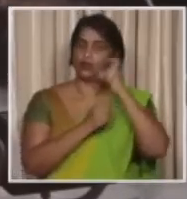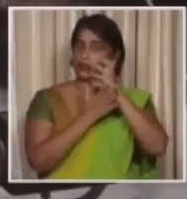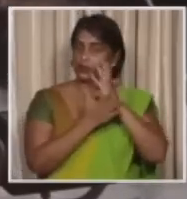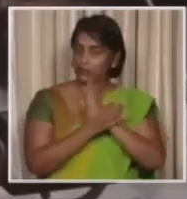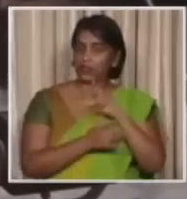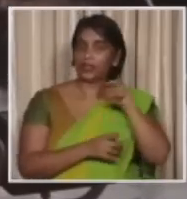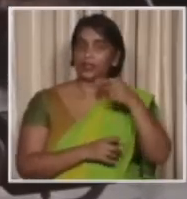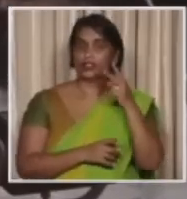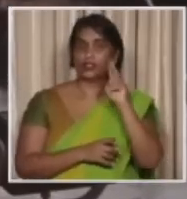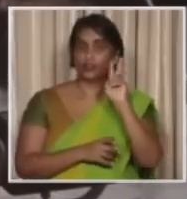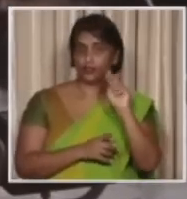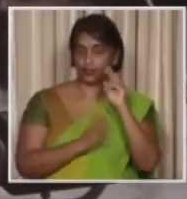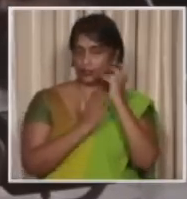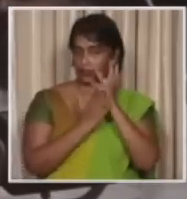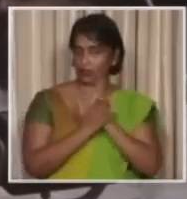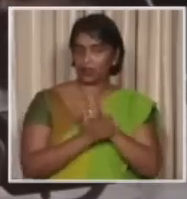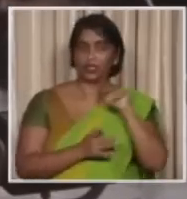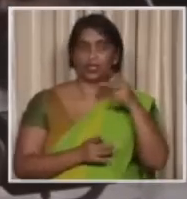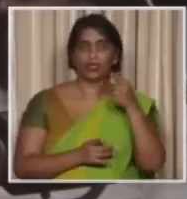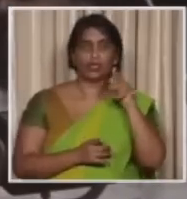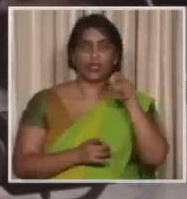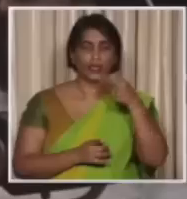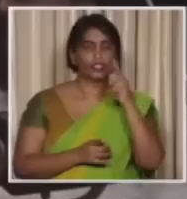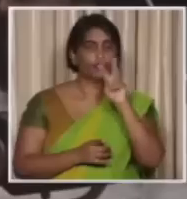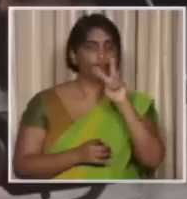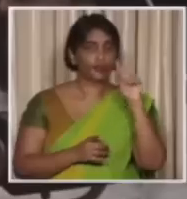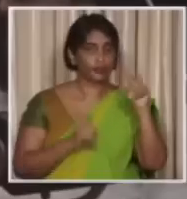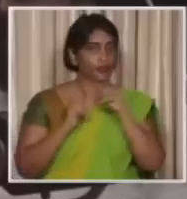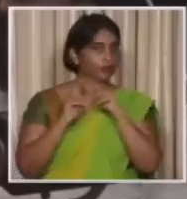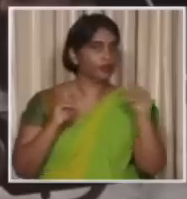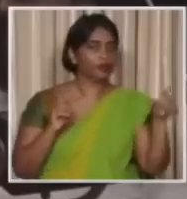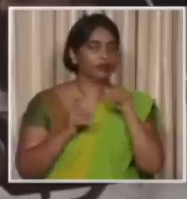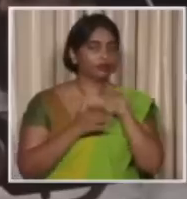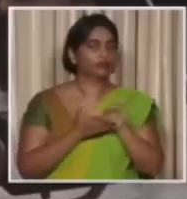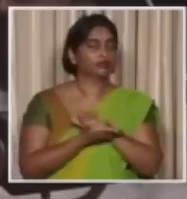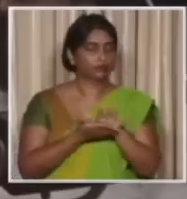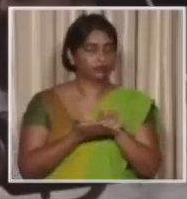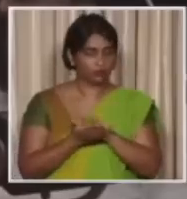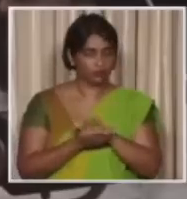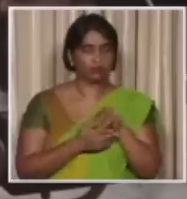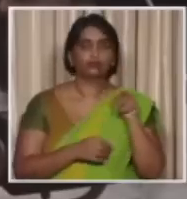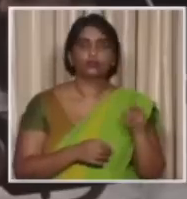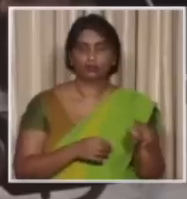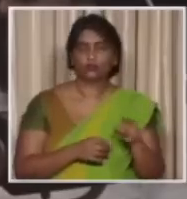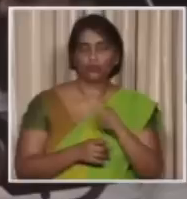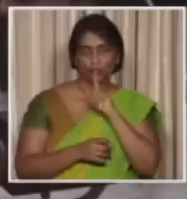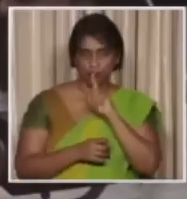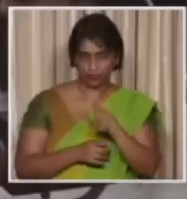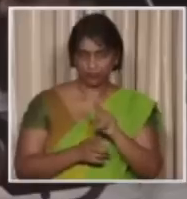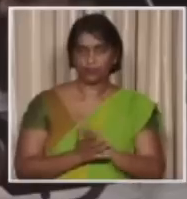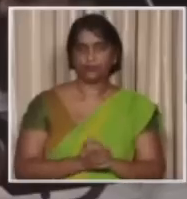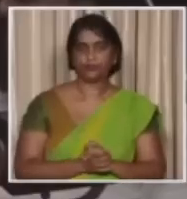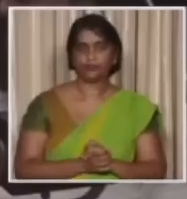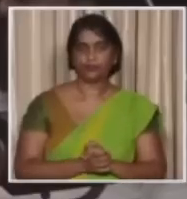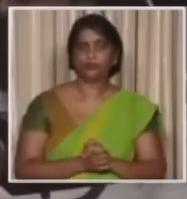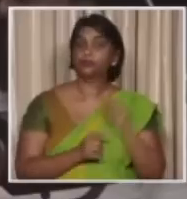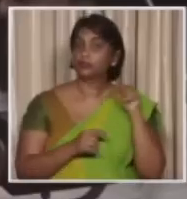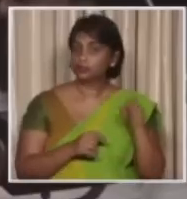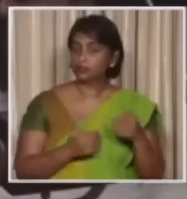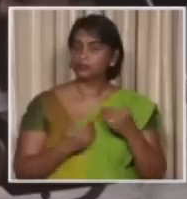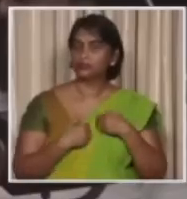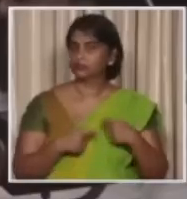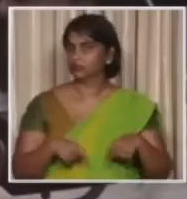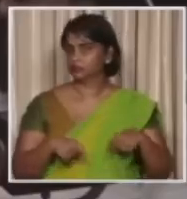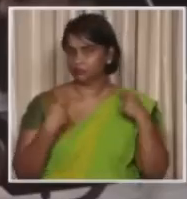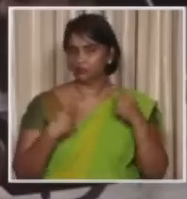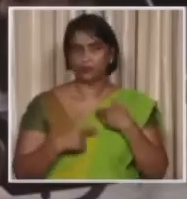ව්‍යවස්ථාවේ 120 වන වගන්තියේ සිට 122 වන වගන්තිය දක්වා ඒක බොහොම පැහැදිලිව සඳහන් වෙලා තියෙනවා. ඒතොර අපිට තර්ක